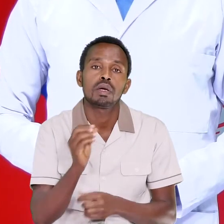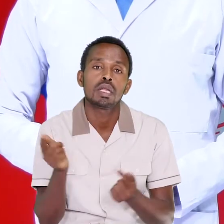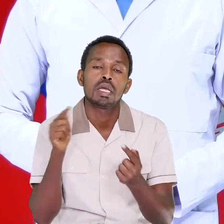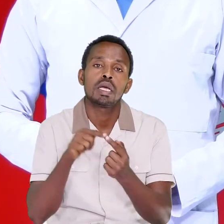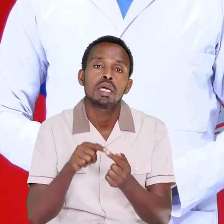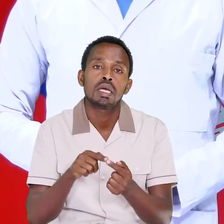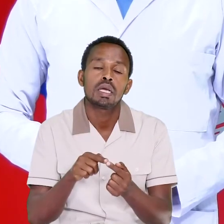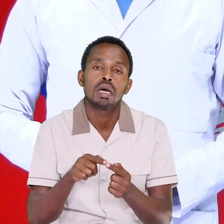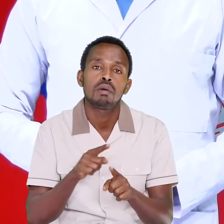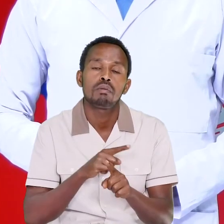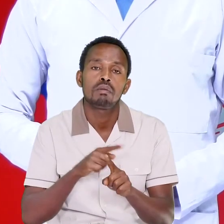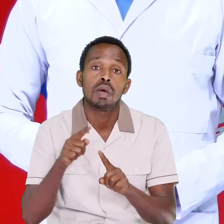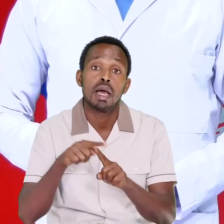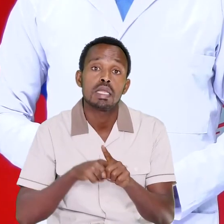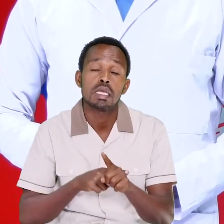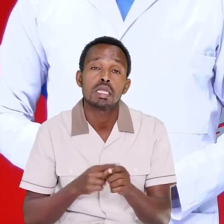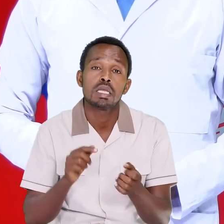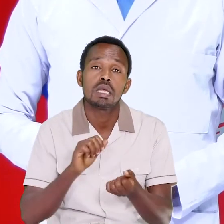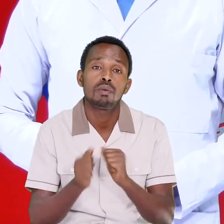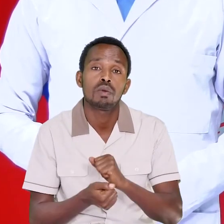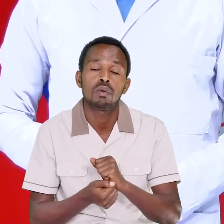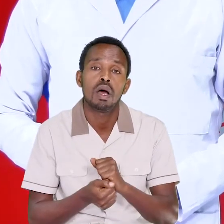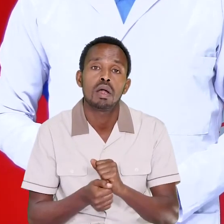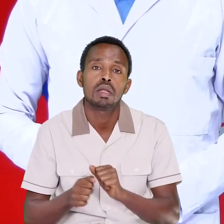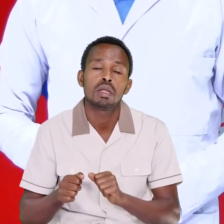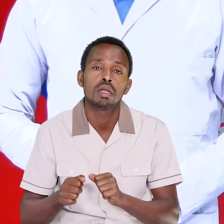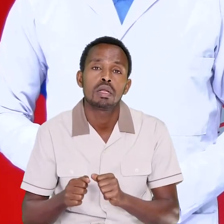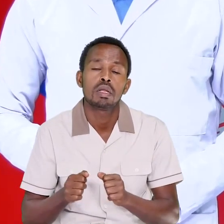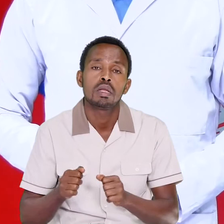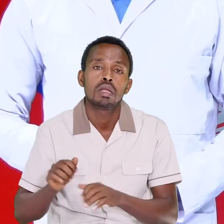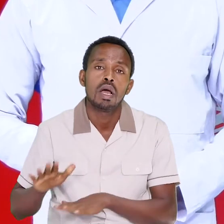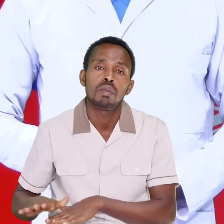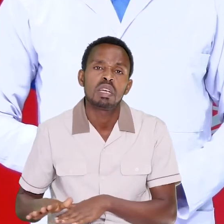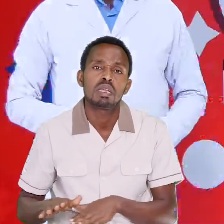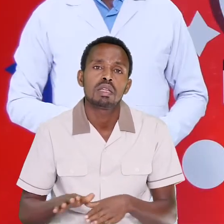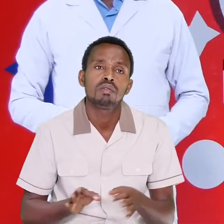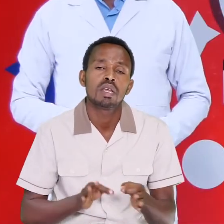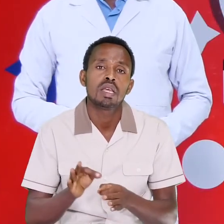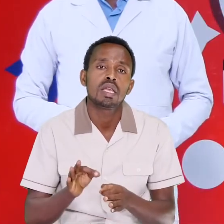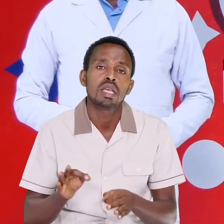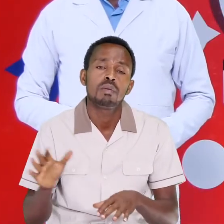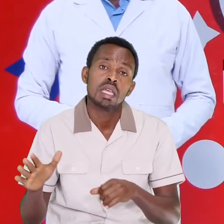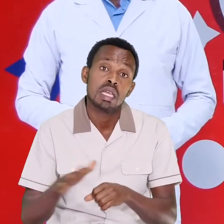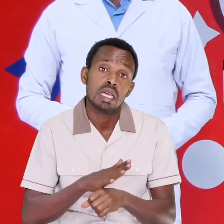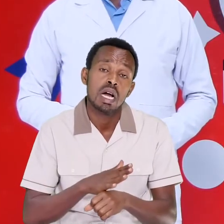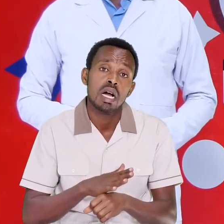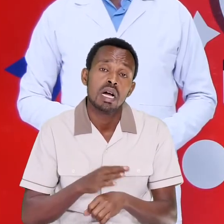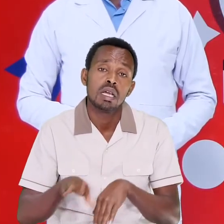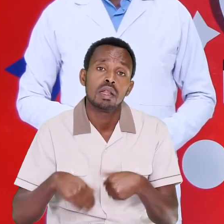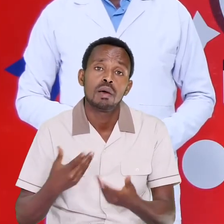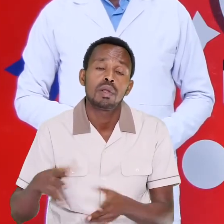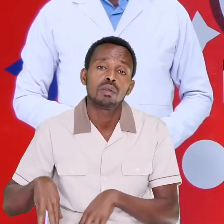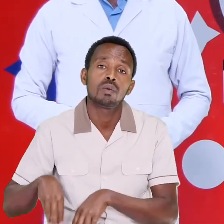deebisuudhaan daa'imman keessaniif ibsa ga'aa kennaa. Baay'ee gaariidha.